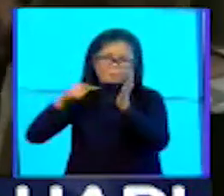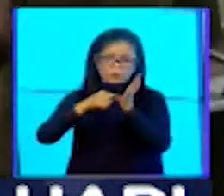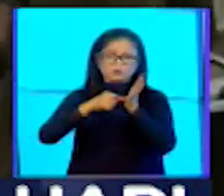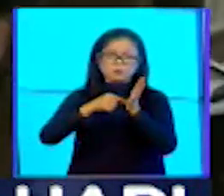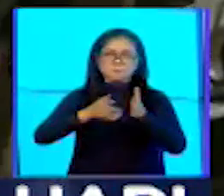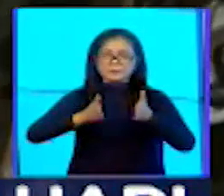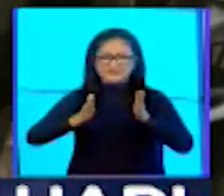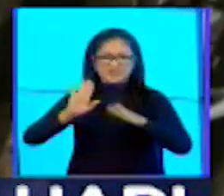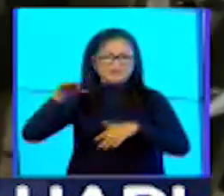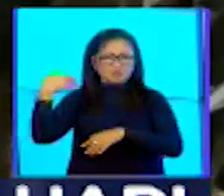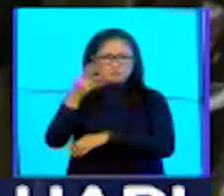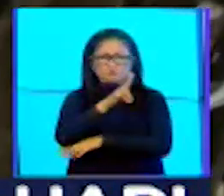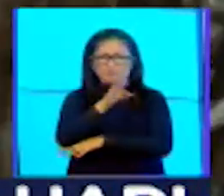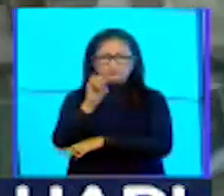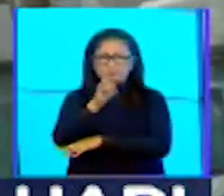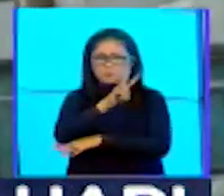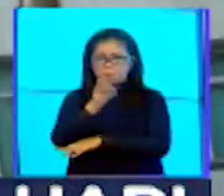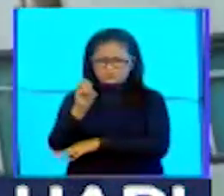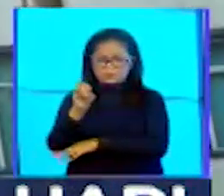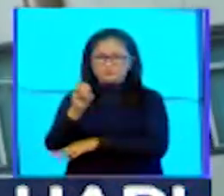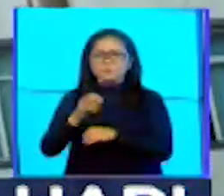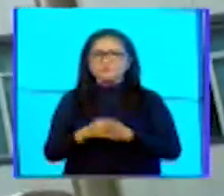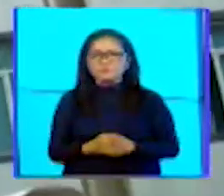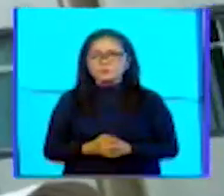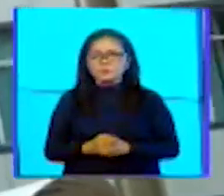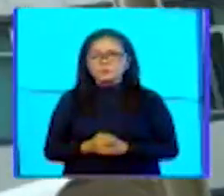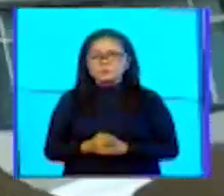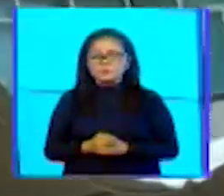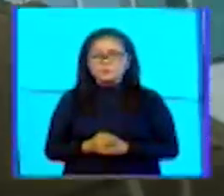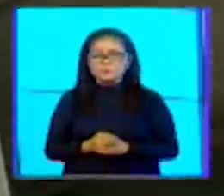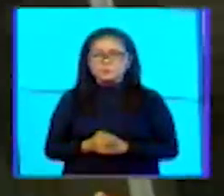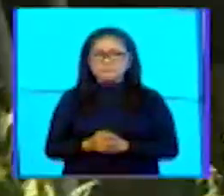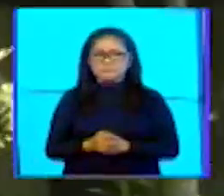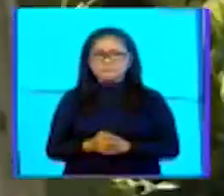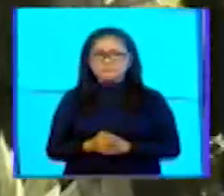2020. Dari Medan, Sumatera Utara, Said Ilham melaporkan.